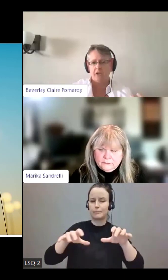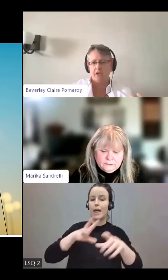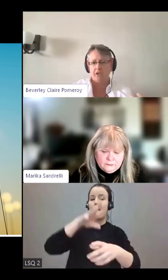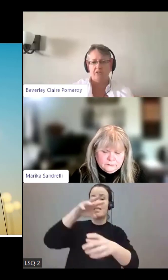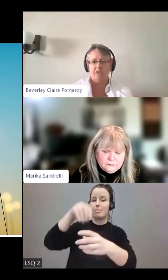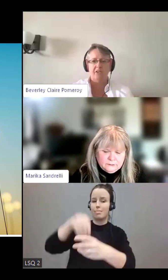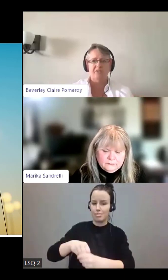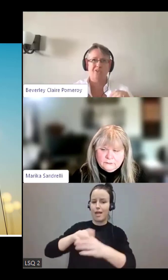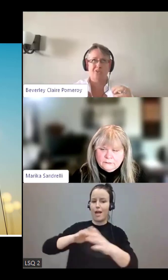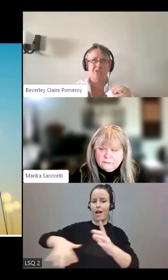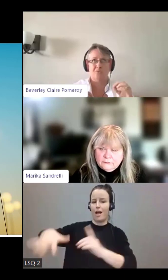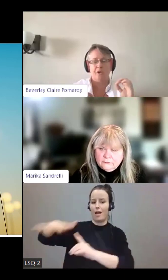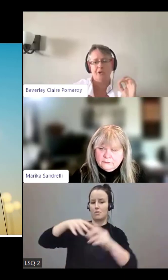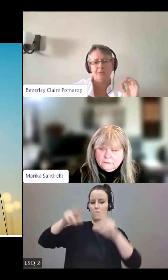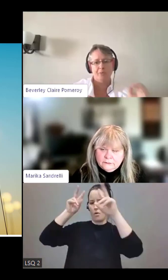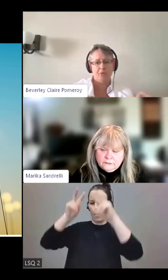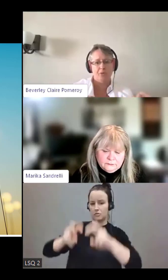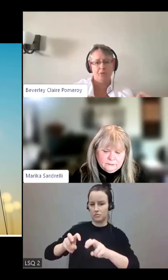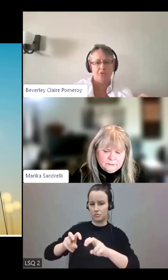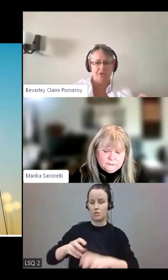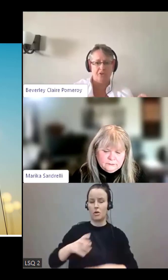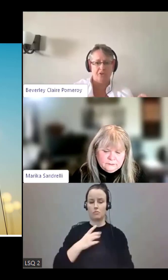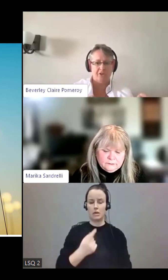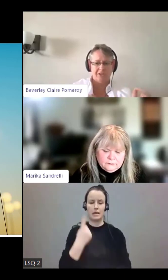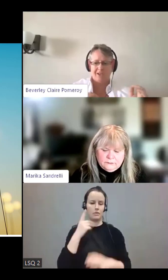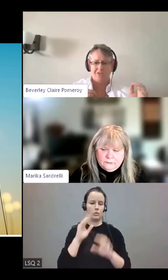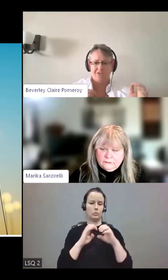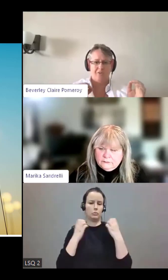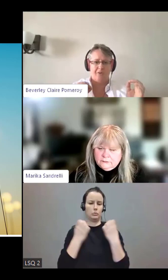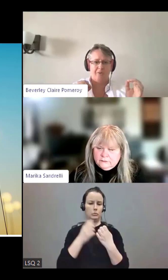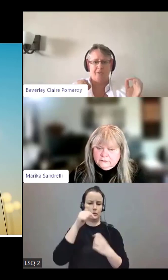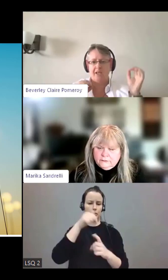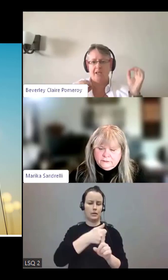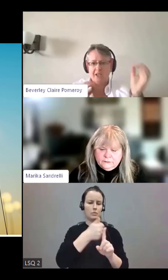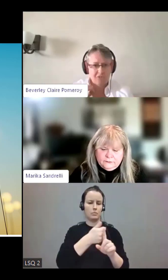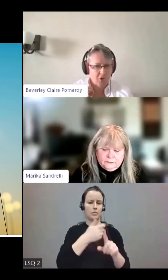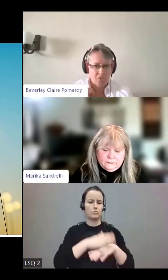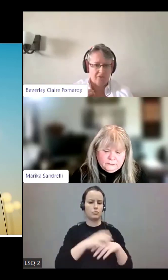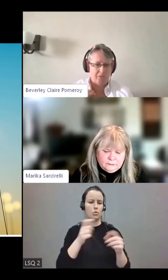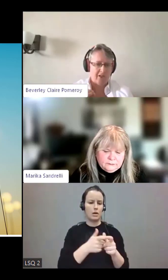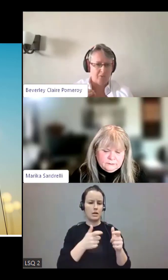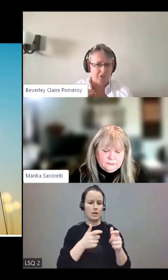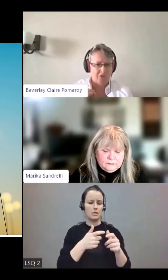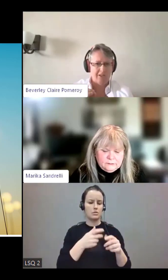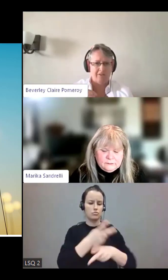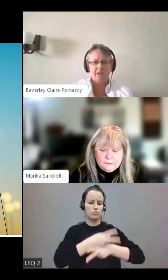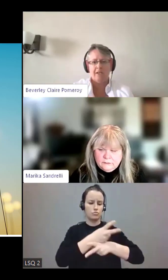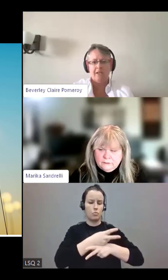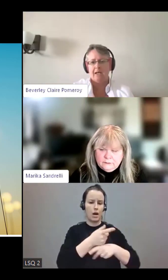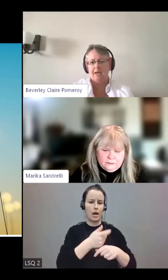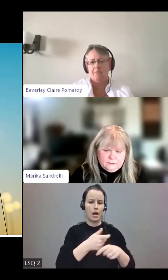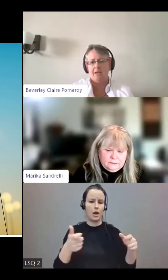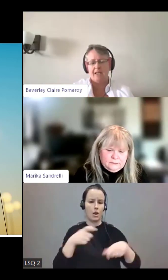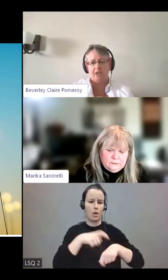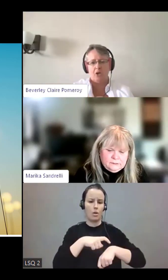long terme. C'était même au début de la COVID, tel qu'on la connaissait. Et donc